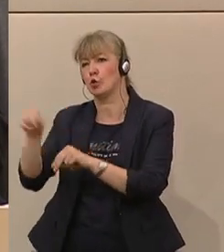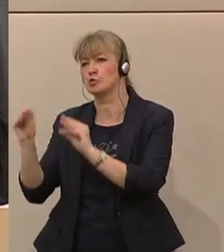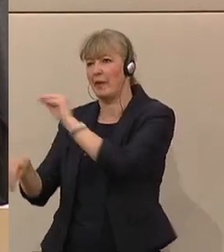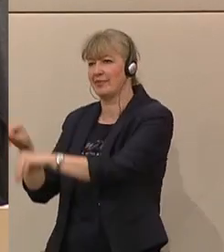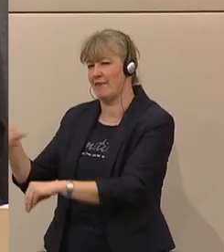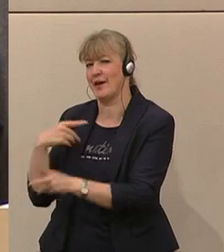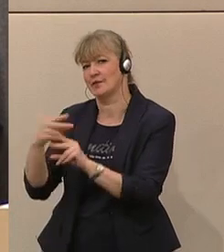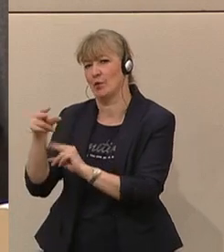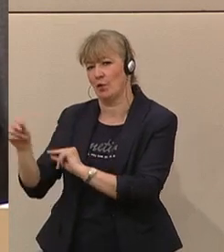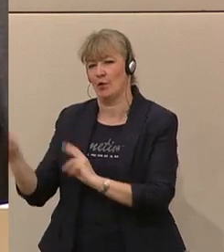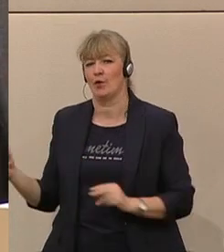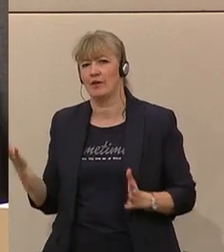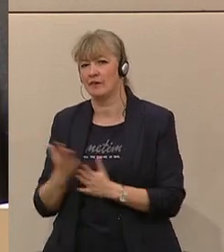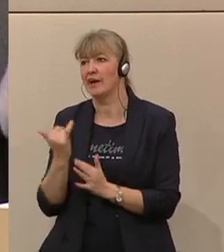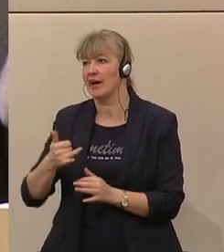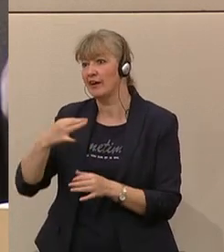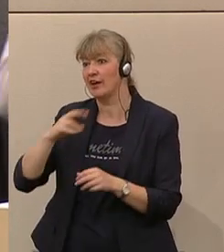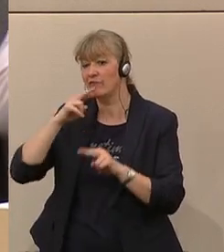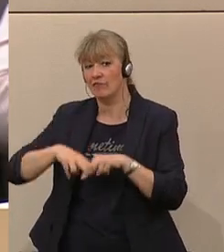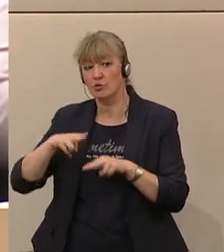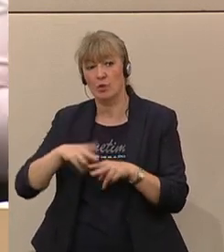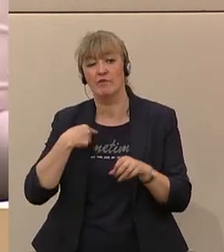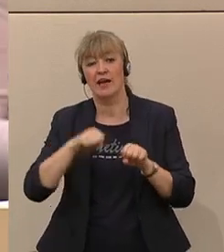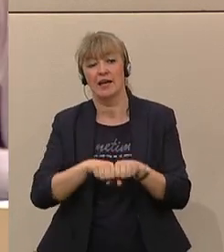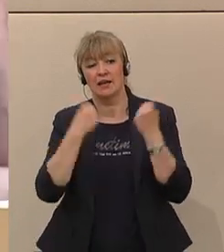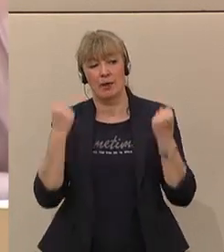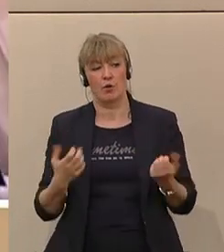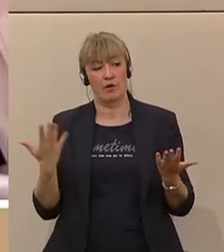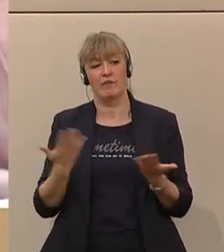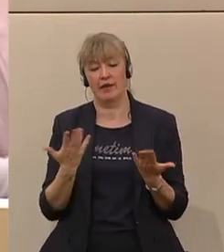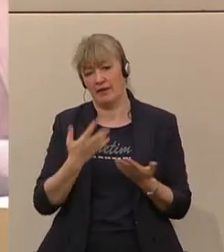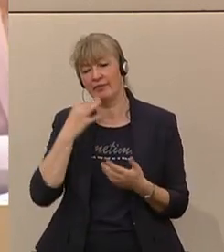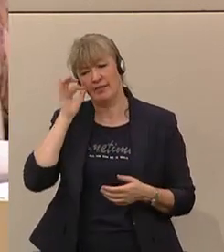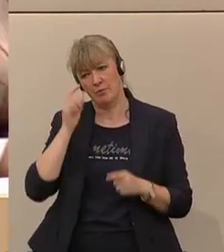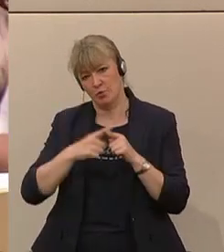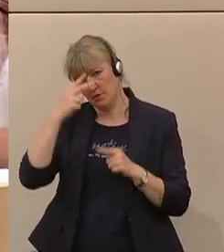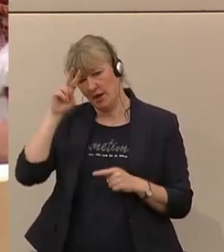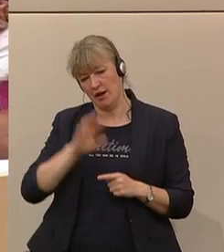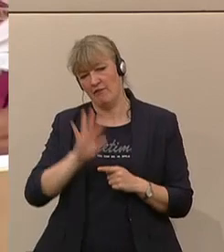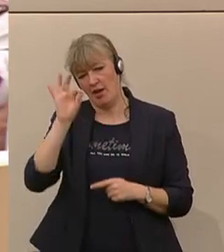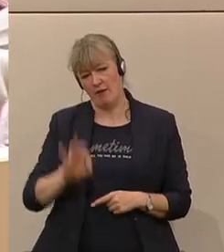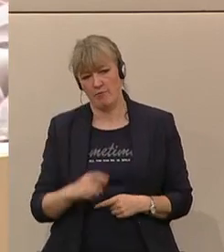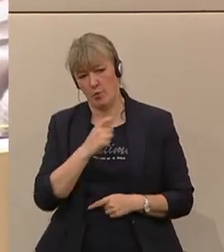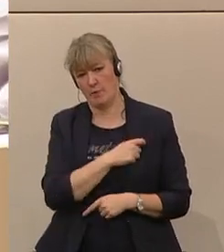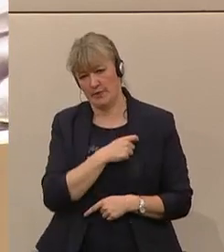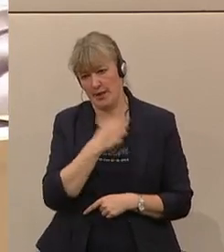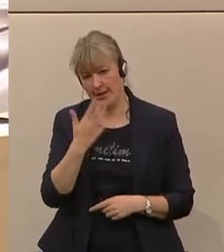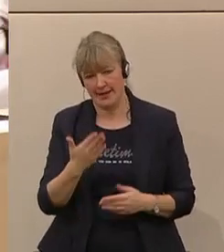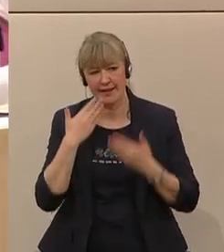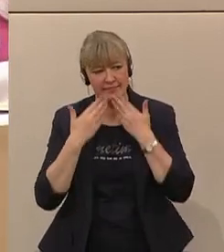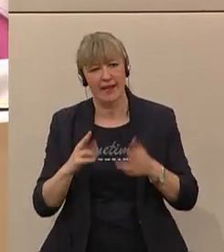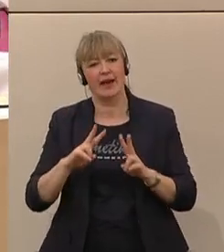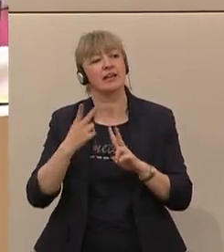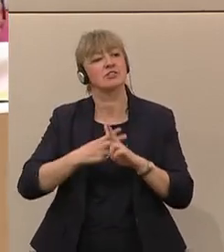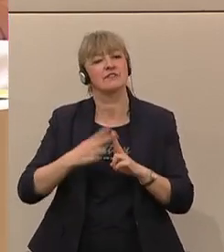die jedes einzelne ihrer Versprechen gebrochen haben, das sind die Damen und Herren für die Freiheitlichen Partei. Danke für